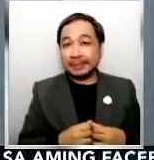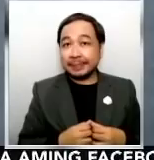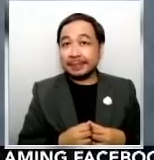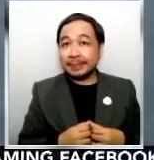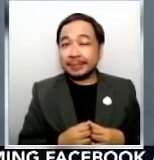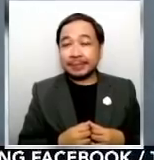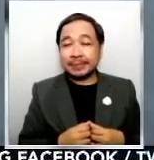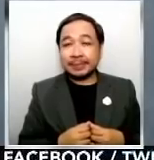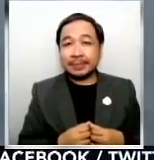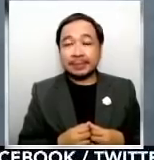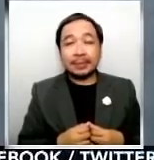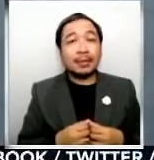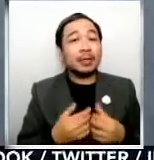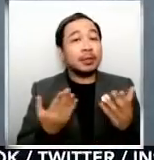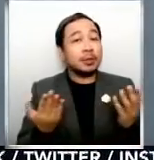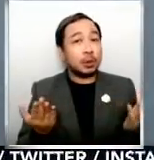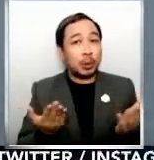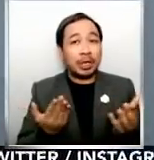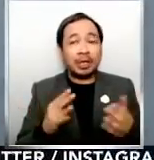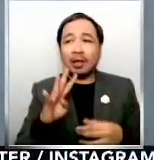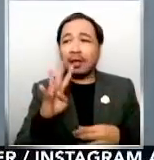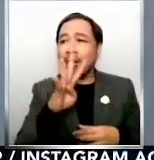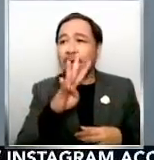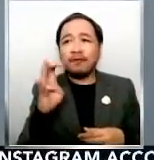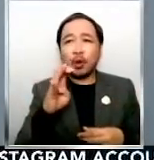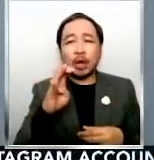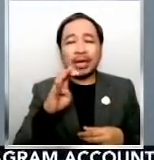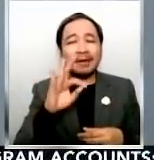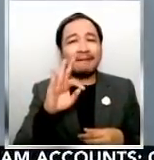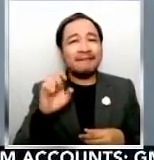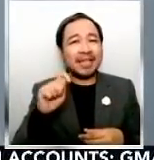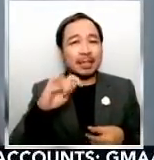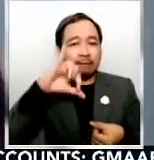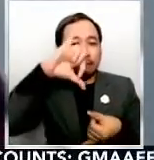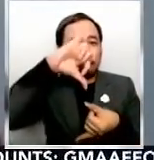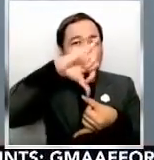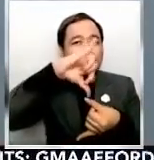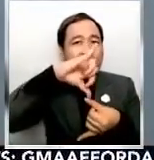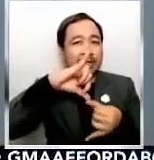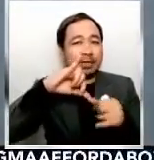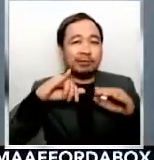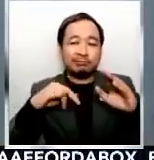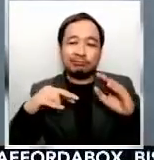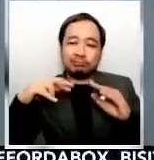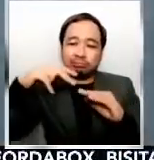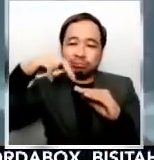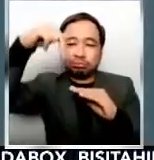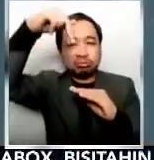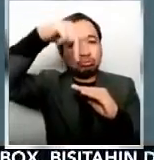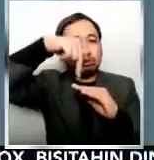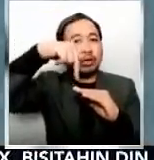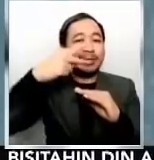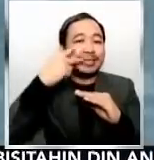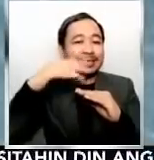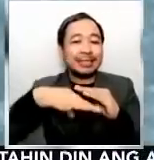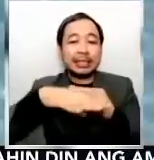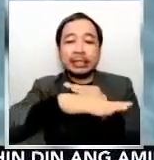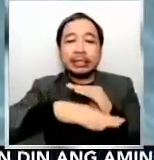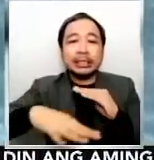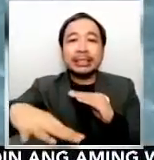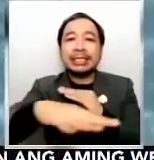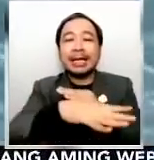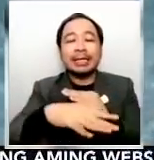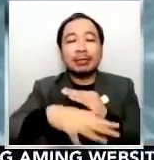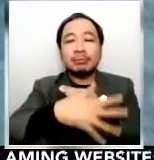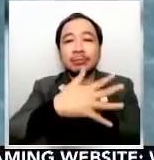Nasa 400 feet na kami mula dun sa pinaka-surface ng dagat. Ayan, no?